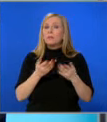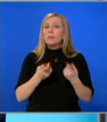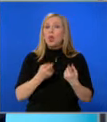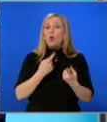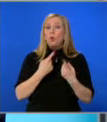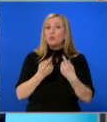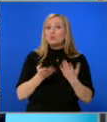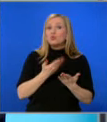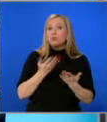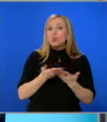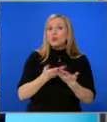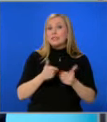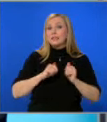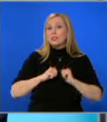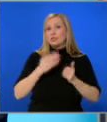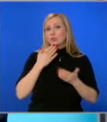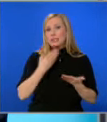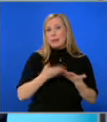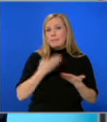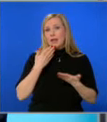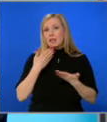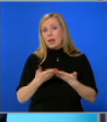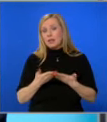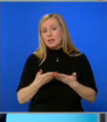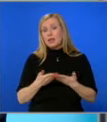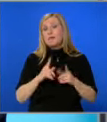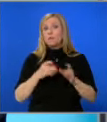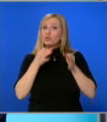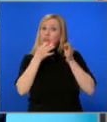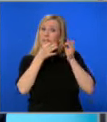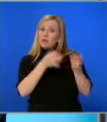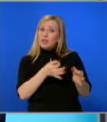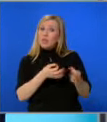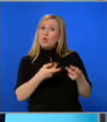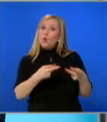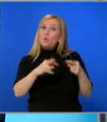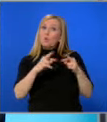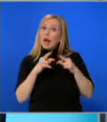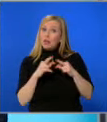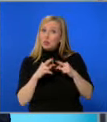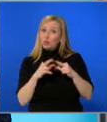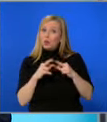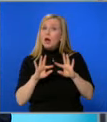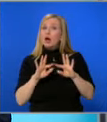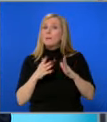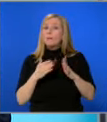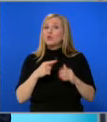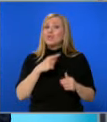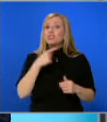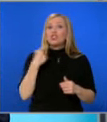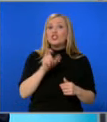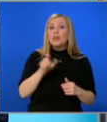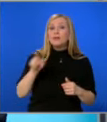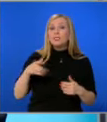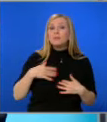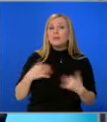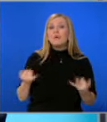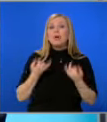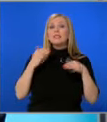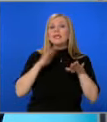и защитите, които се предлагат. Дори можем да сме свидетели на обратното, понеже жертвите ще имат